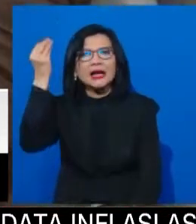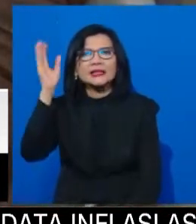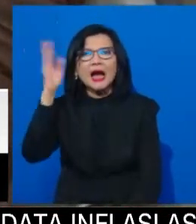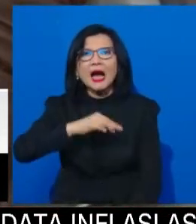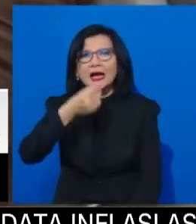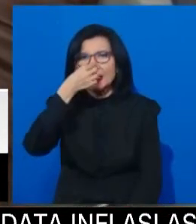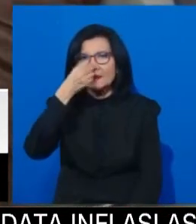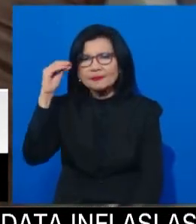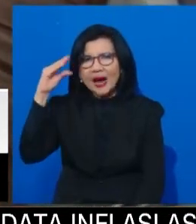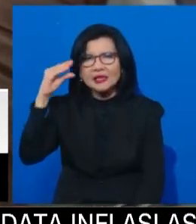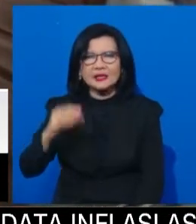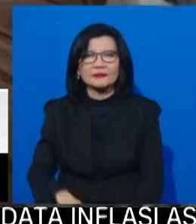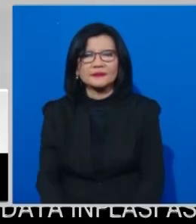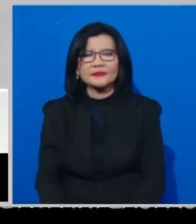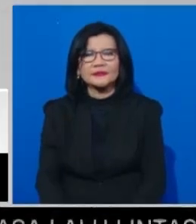pagi.